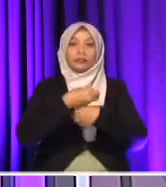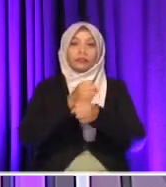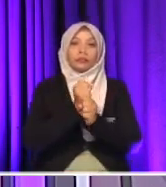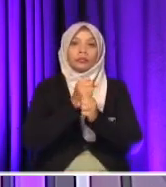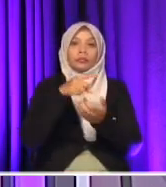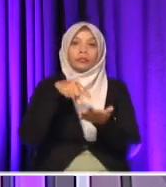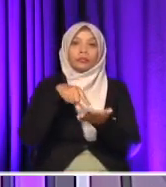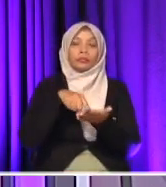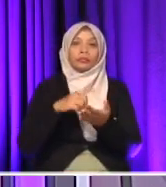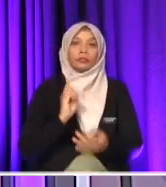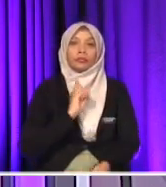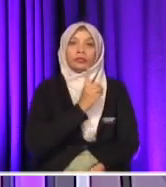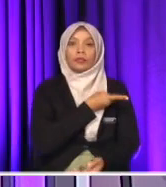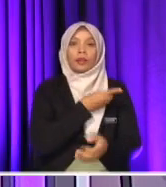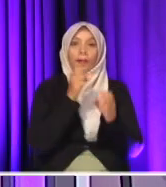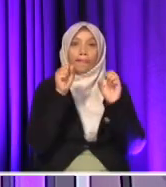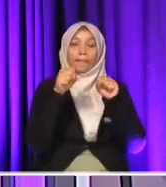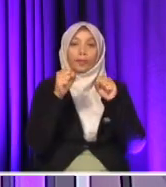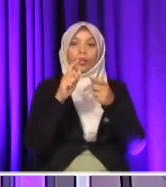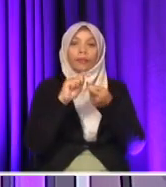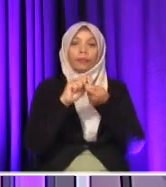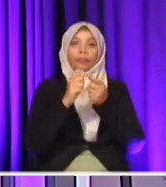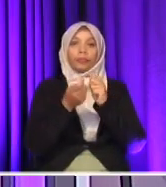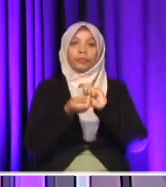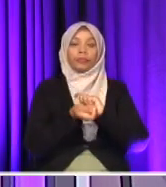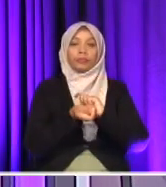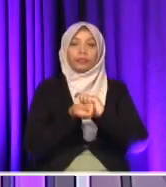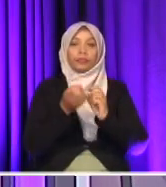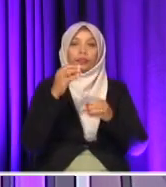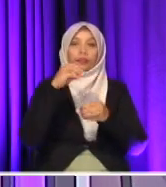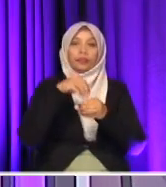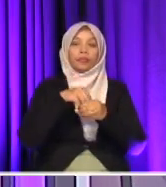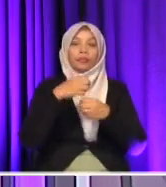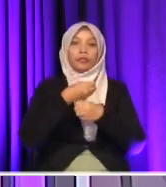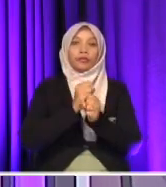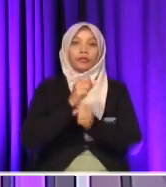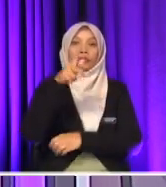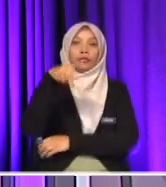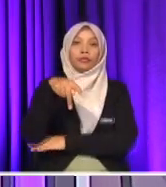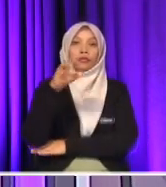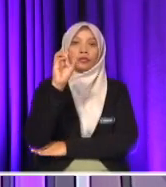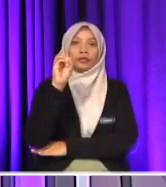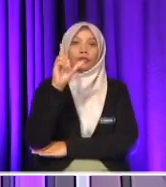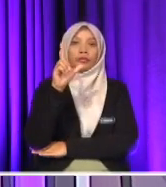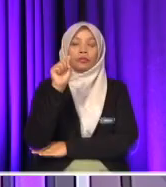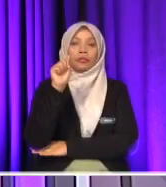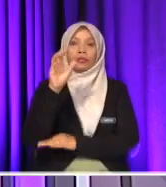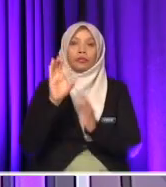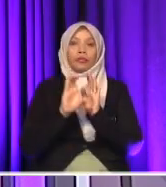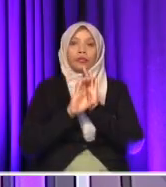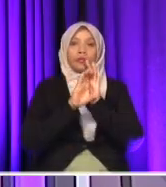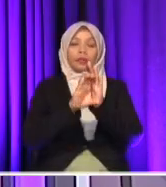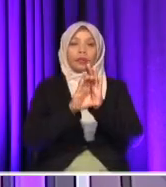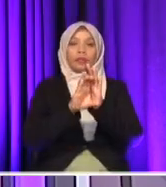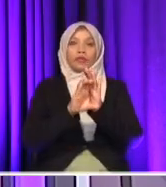ni kita boleh tukar dia dalam bentuk polar. Okey, dalam bentuk polar. Yang mana bentuk polar, contoh, bentuk polar ni dia ada